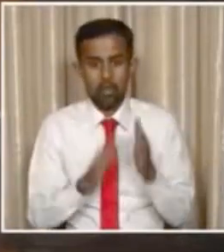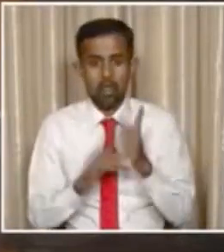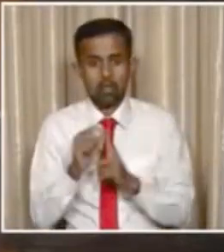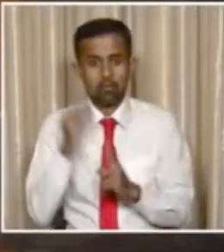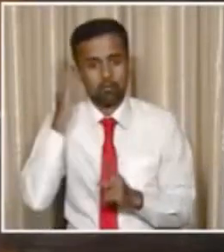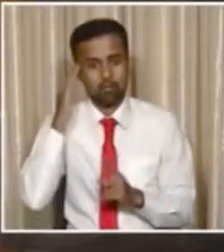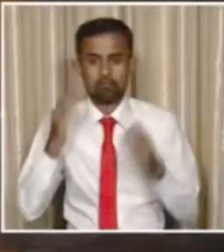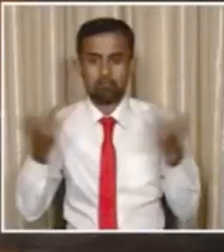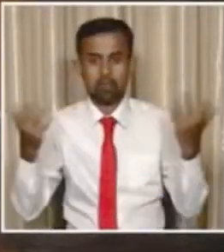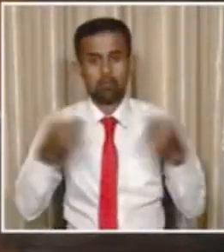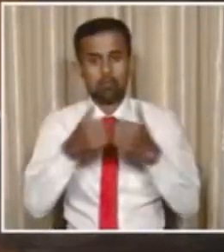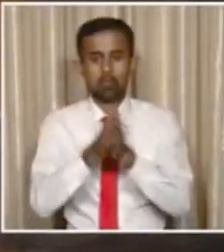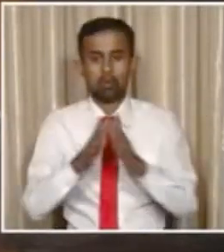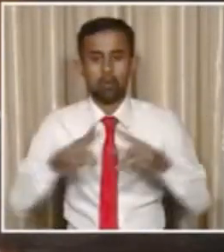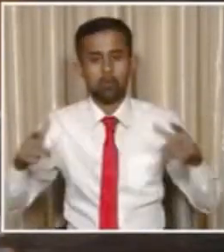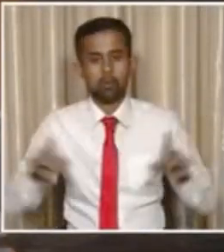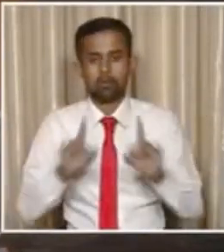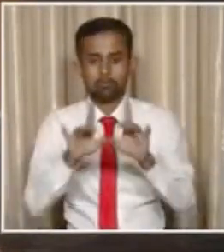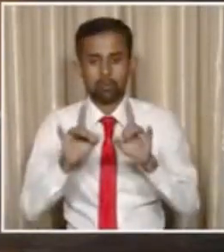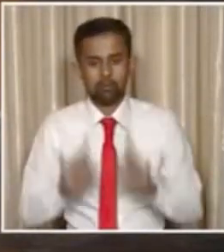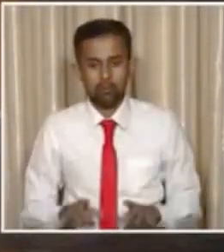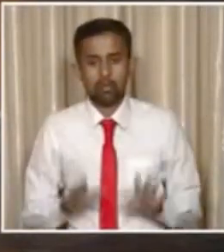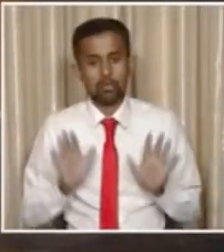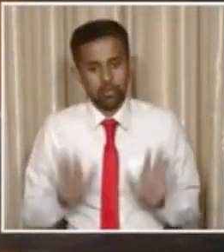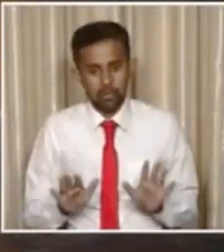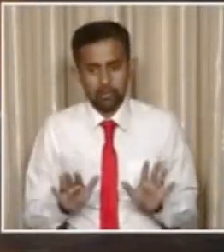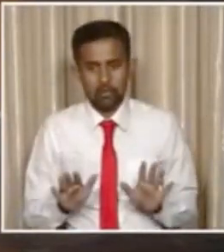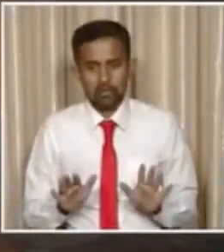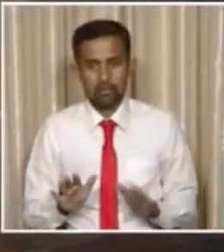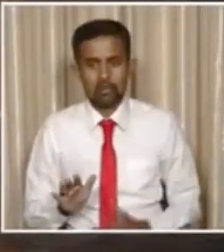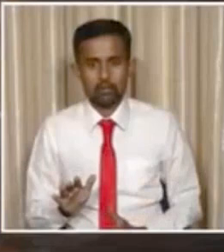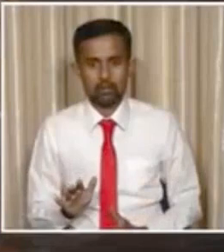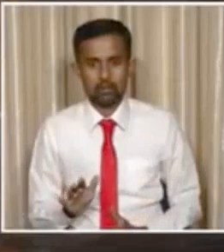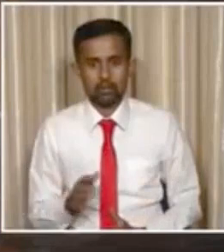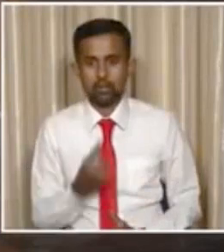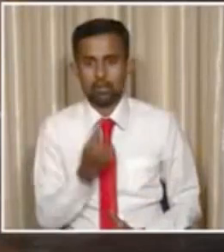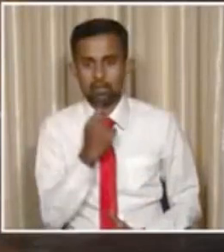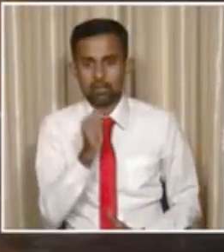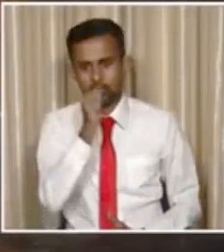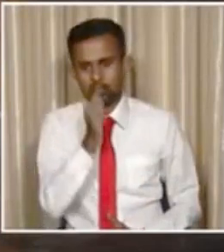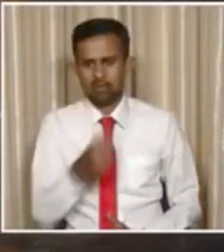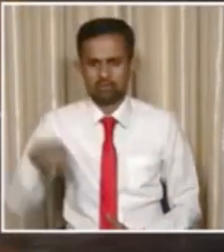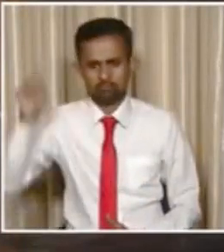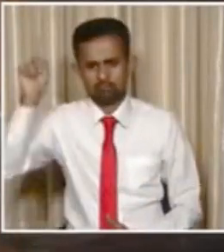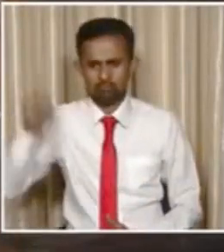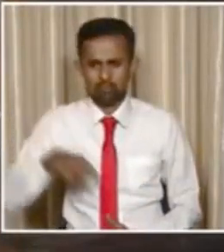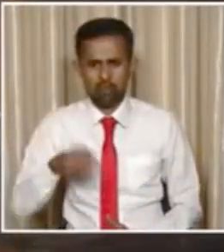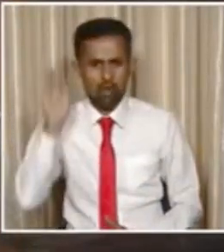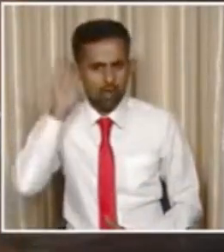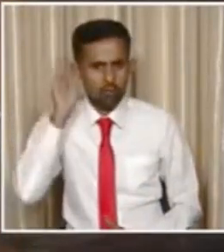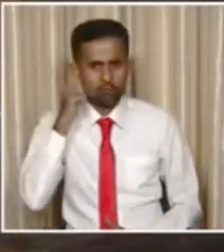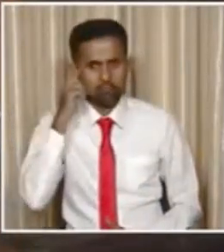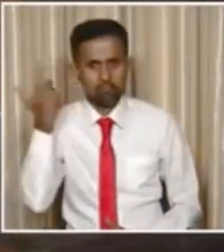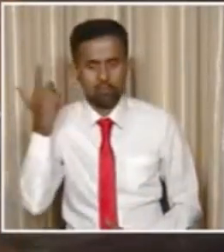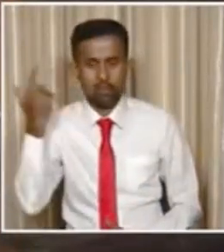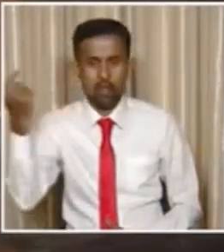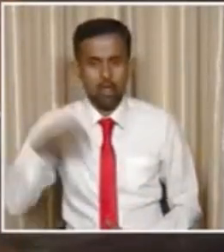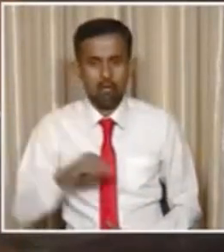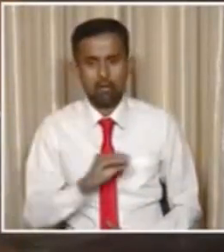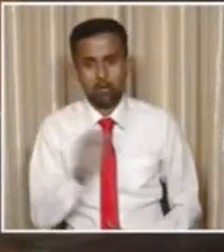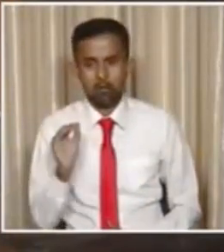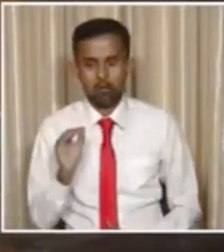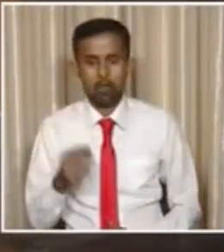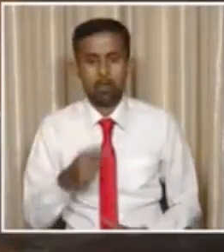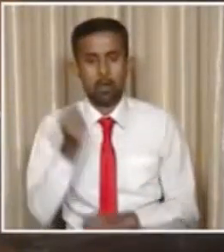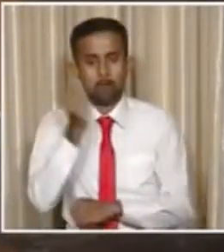නැහැ ඒක නිසා මොන භාෂාවෙන් කිව්වත් එකයි ඇමතිවරිය හිටියා මෙතන වරදවා කියන්න නැතුනේ එතුමේ තේ එකක්වත් බොන්නේ නැති මං හිතන්නේ කැන්ටින් එකේ හංග ඉන්නවා ඇති එතුමී ආවන් පස්සේ හැරි මේකට